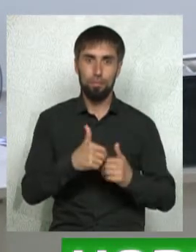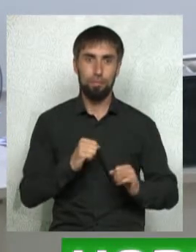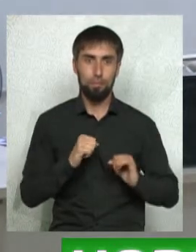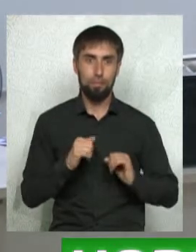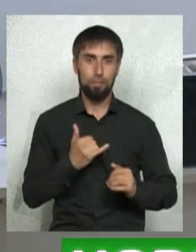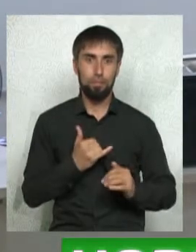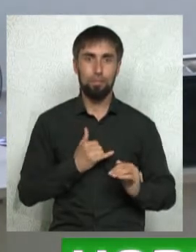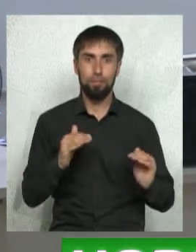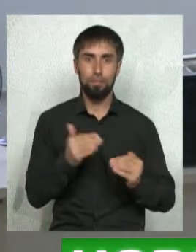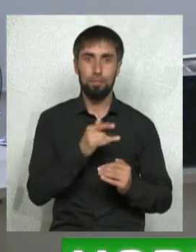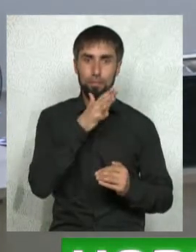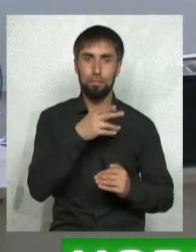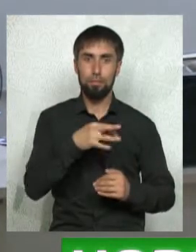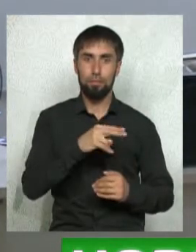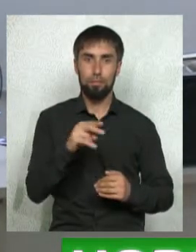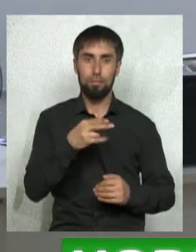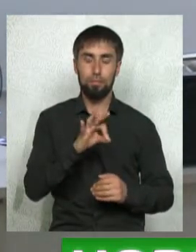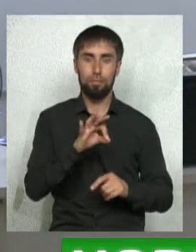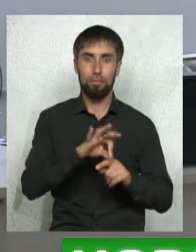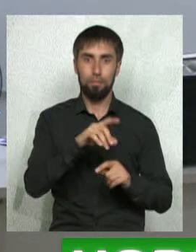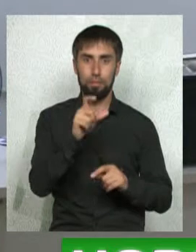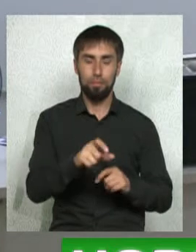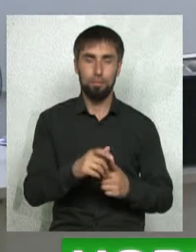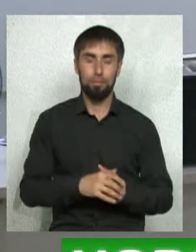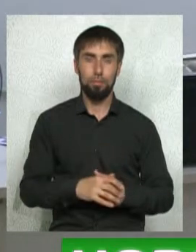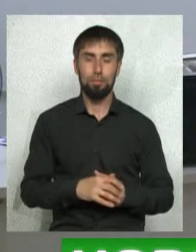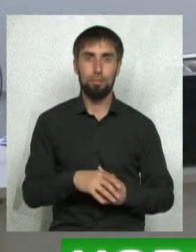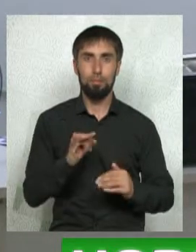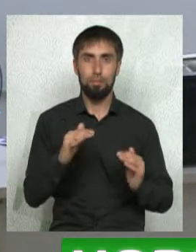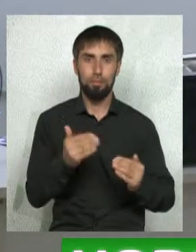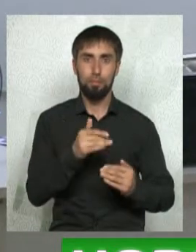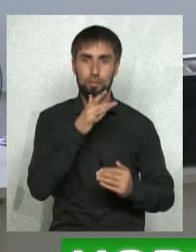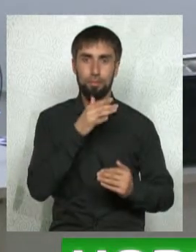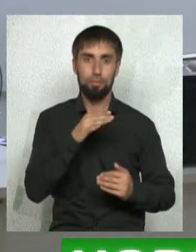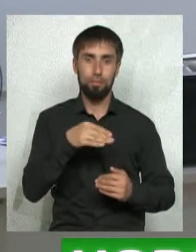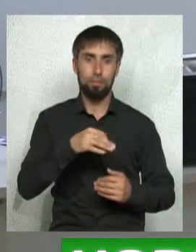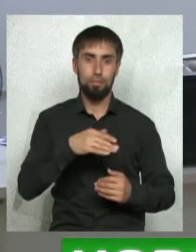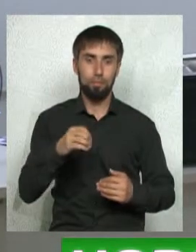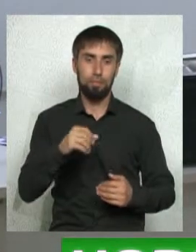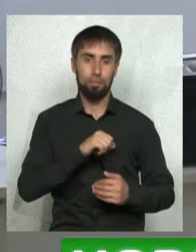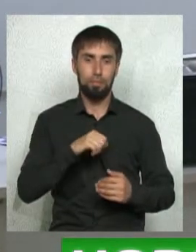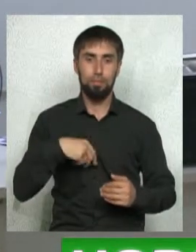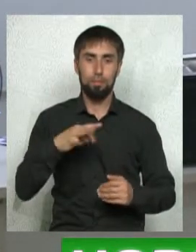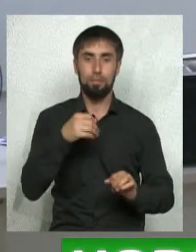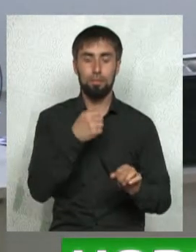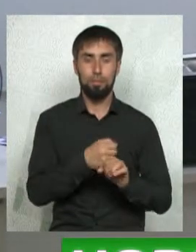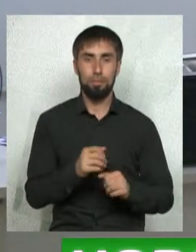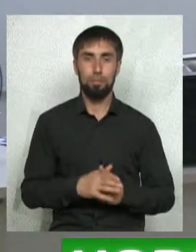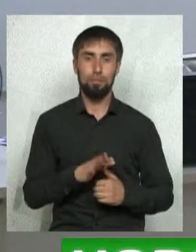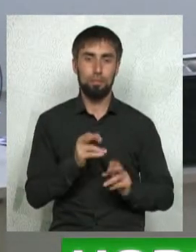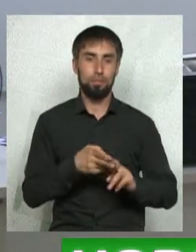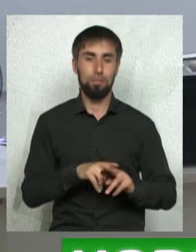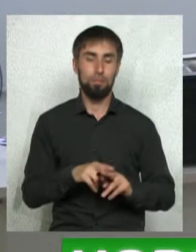нас уменьшилось время доезда до пациента, сократилось время. То же самое и до ДТП. Вот это